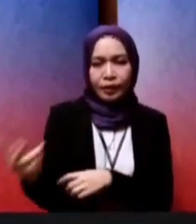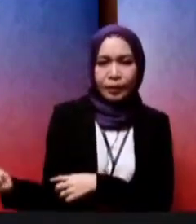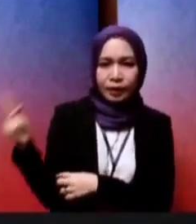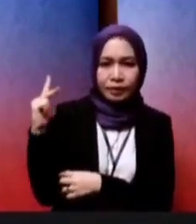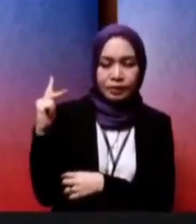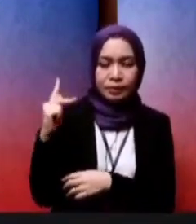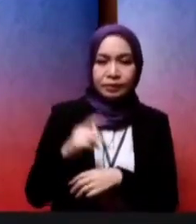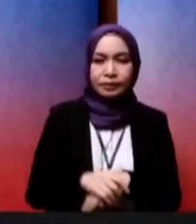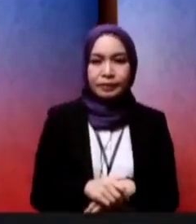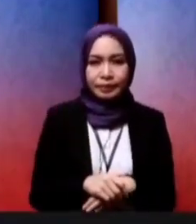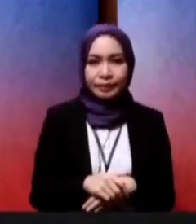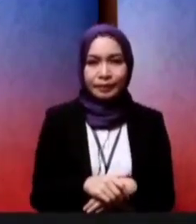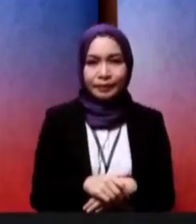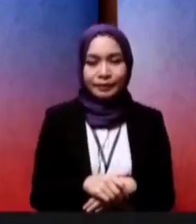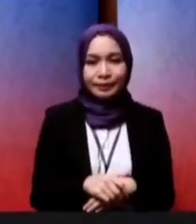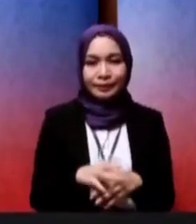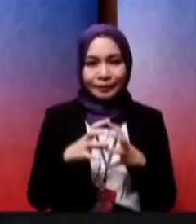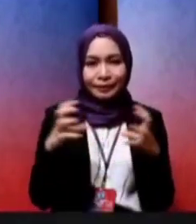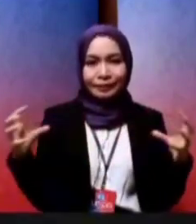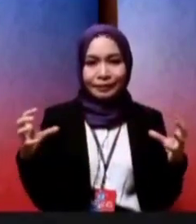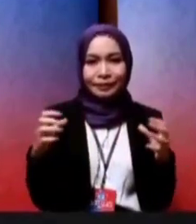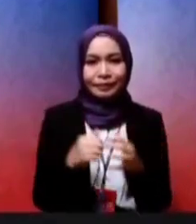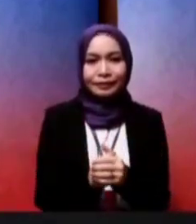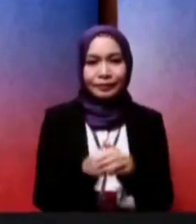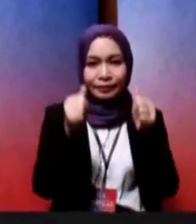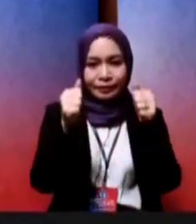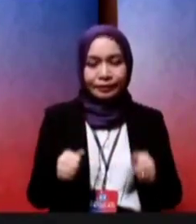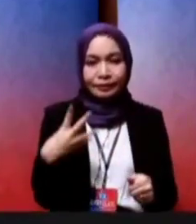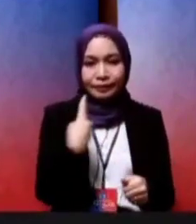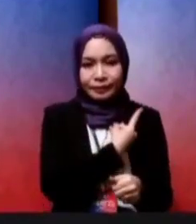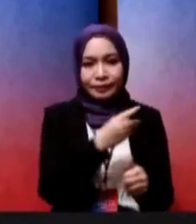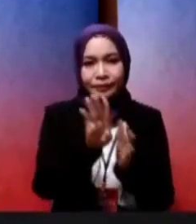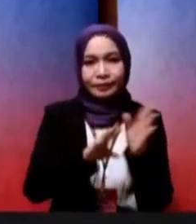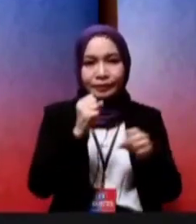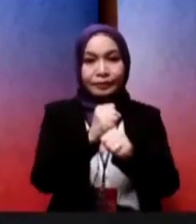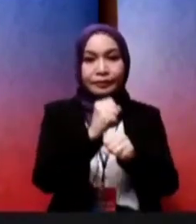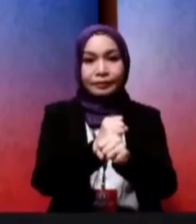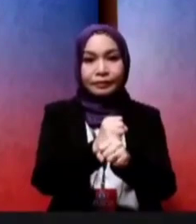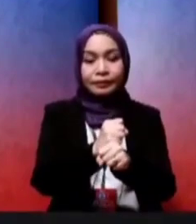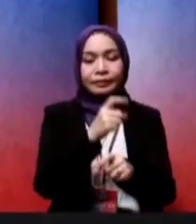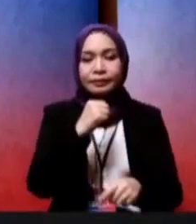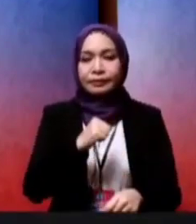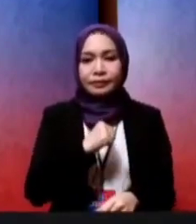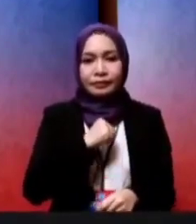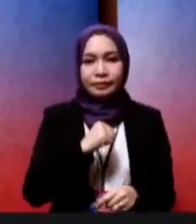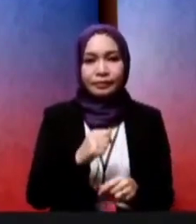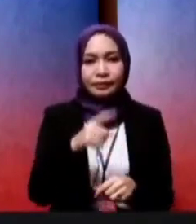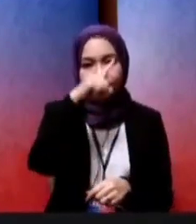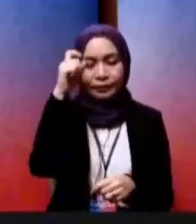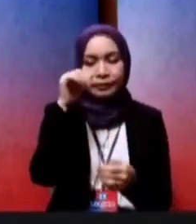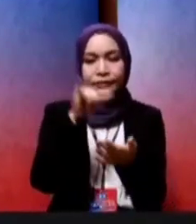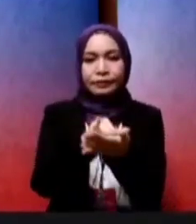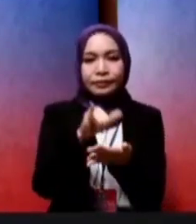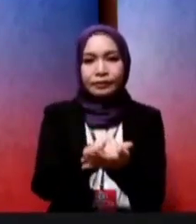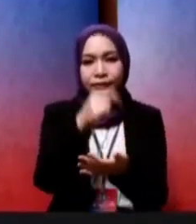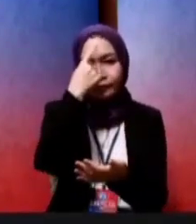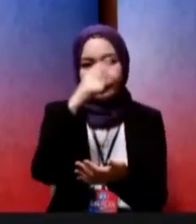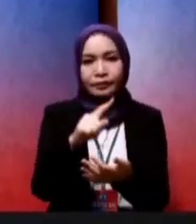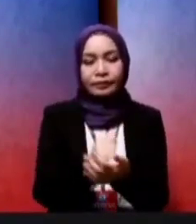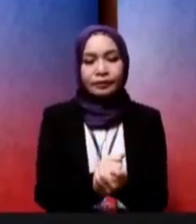anggota Parti kita dalam kategori bekerja sendiri kerana itulah untuk melindungi Golongan